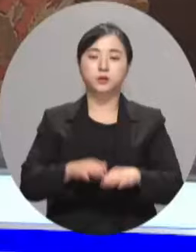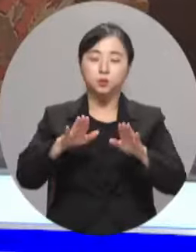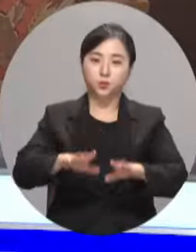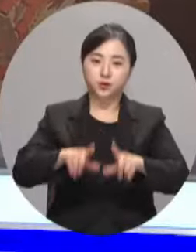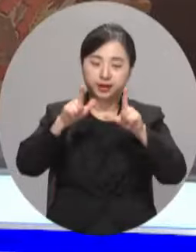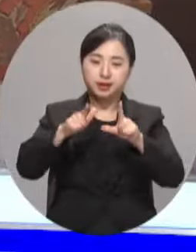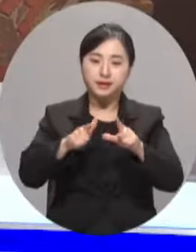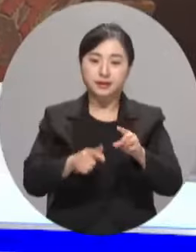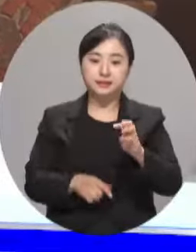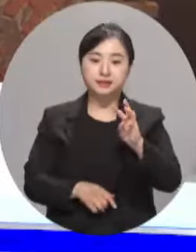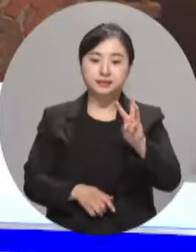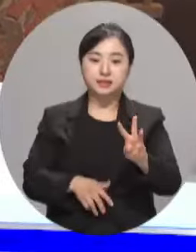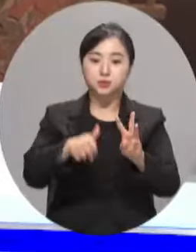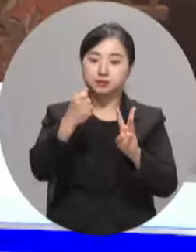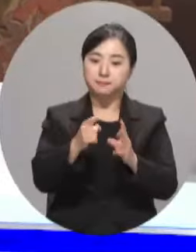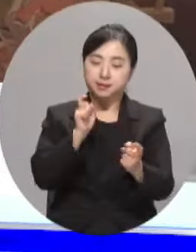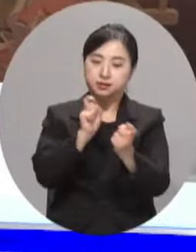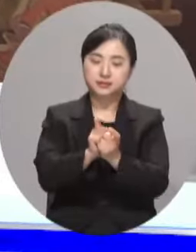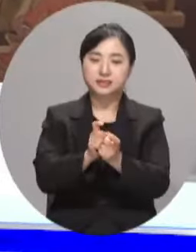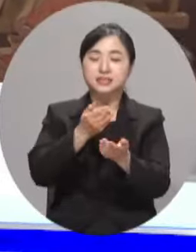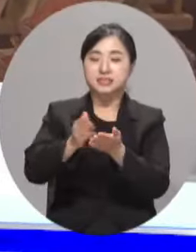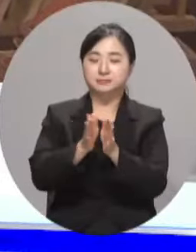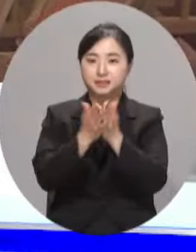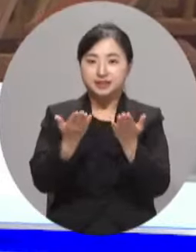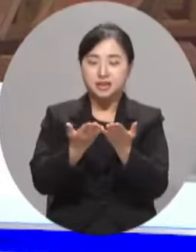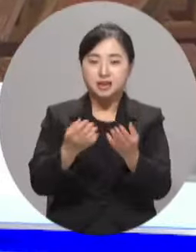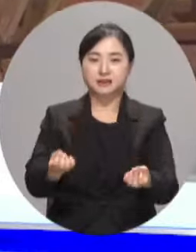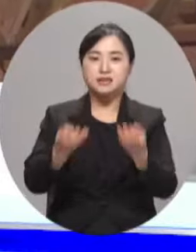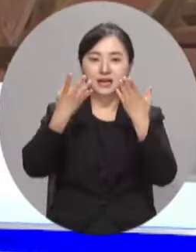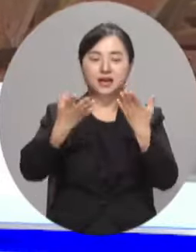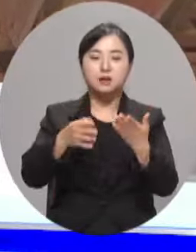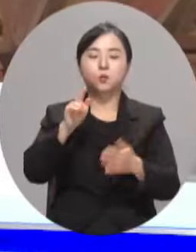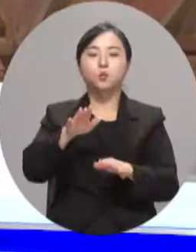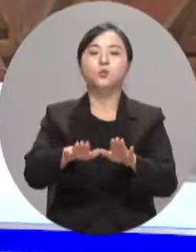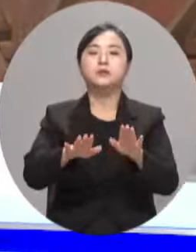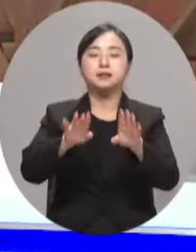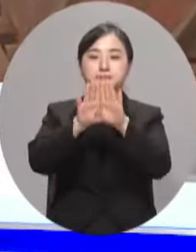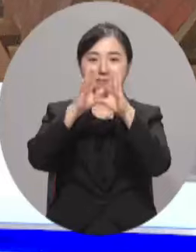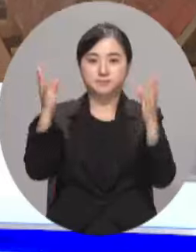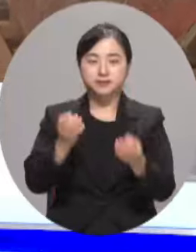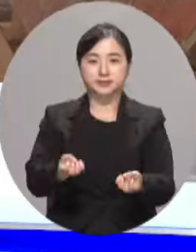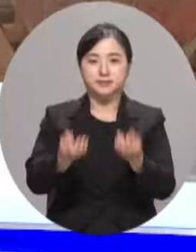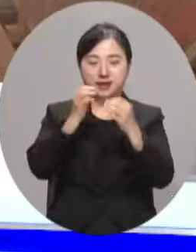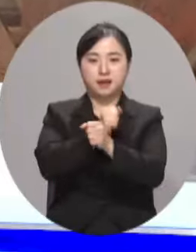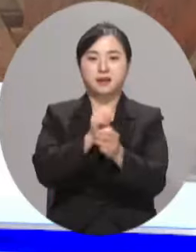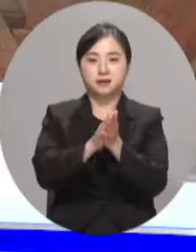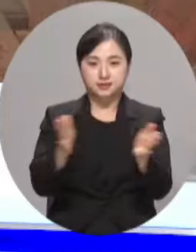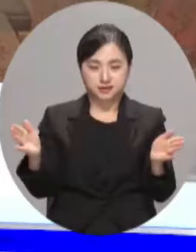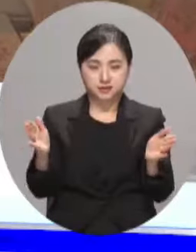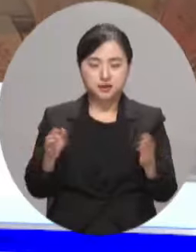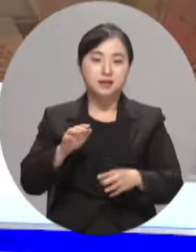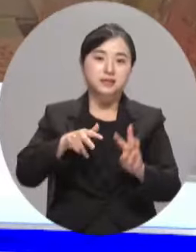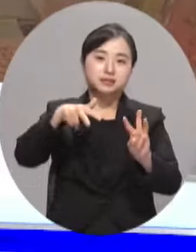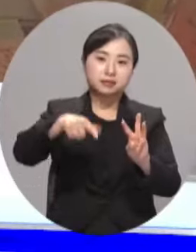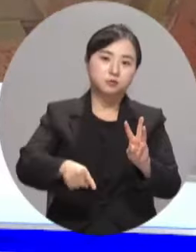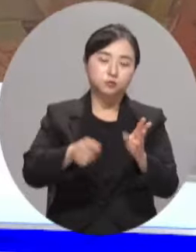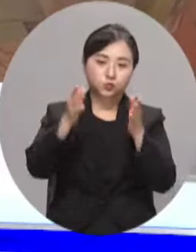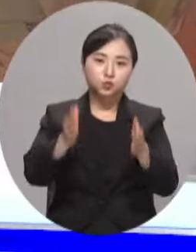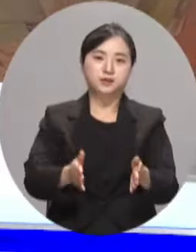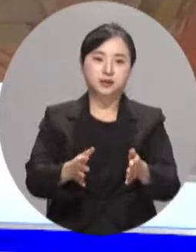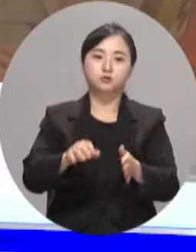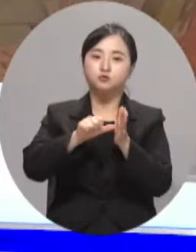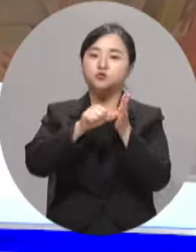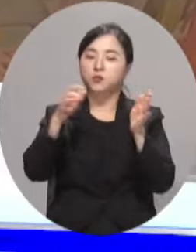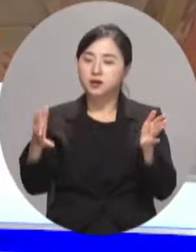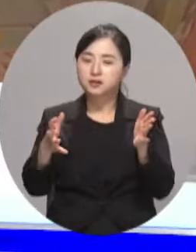올해로 3회째를 맞는 전주 국제 그림책 도서전이 화려한 막을 올렸습니다. 앞으로 3주 동안 국내외 유명